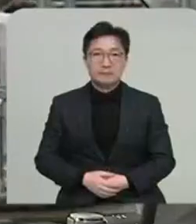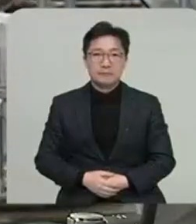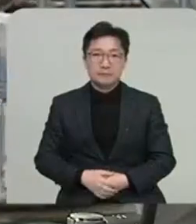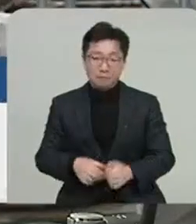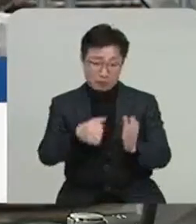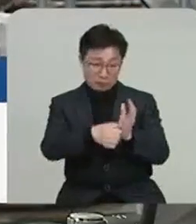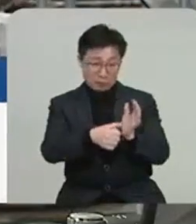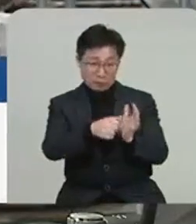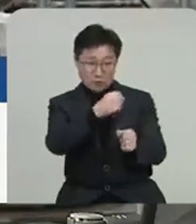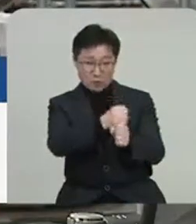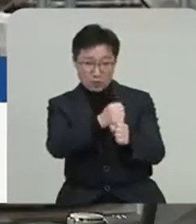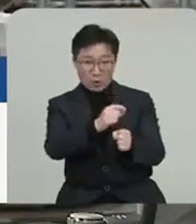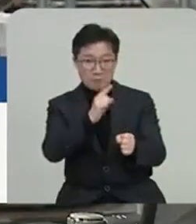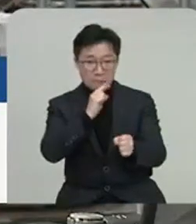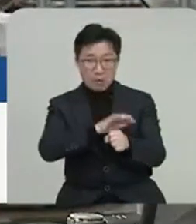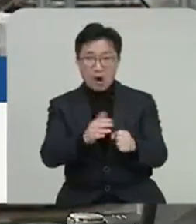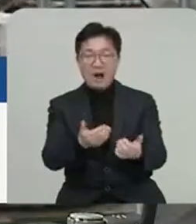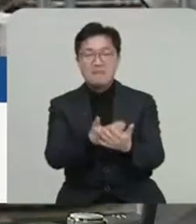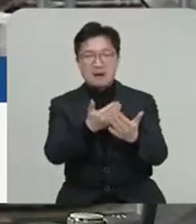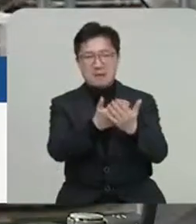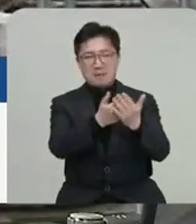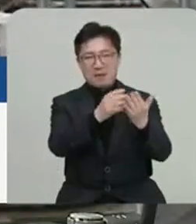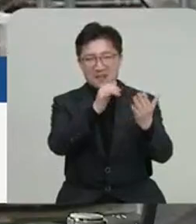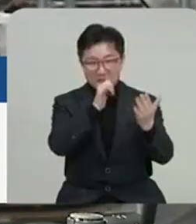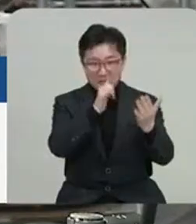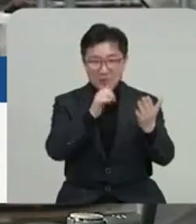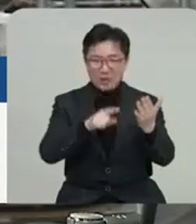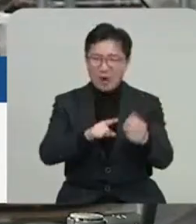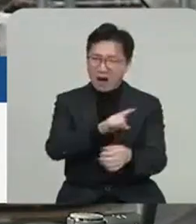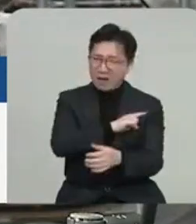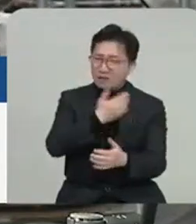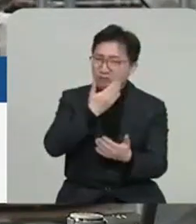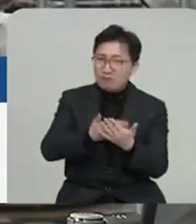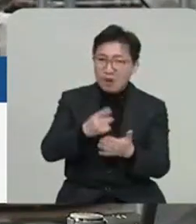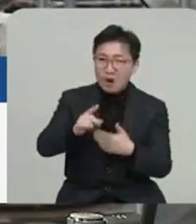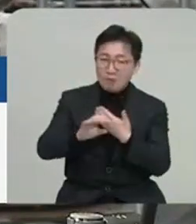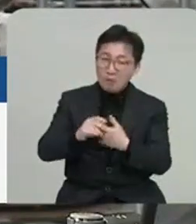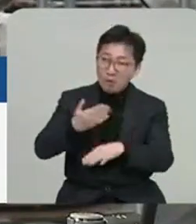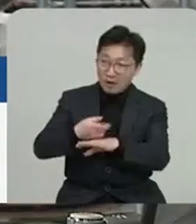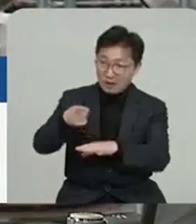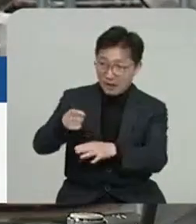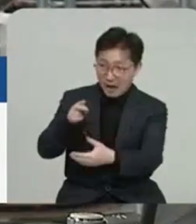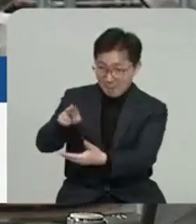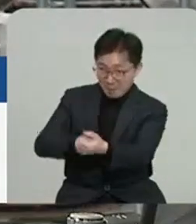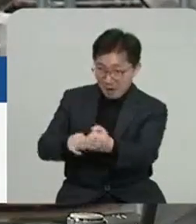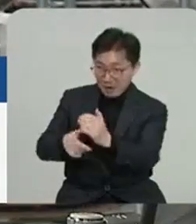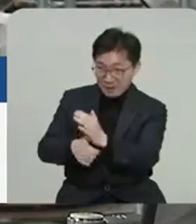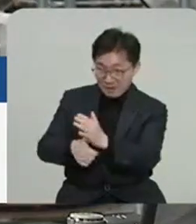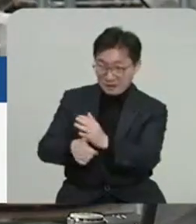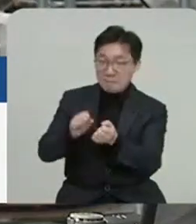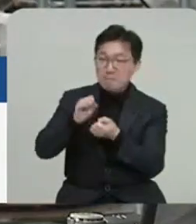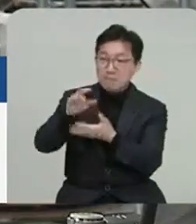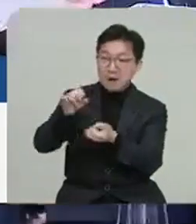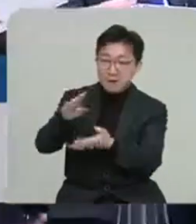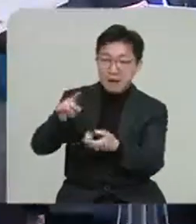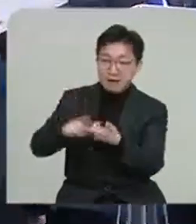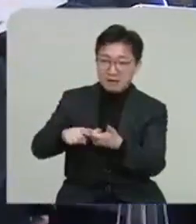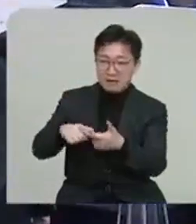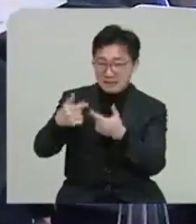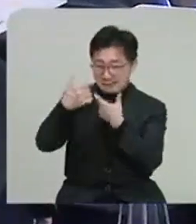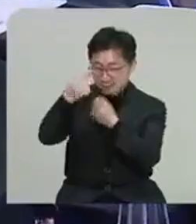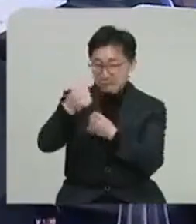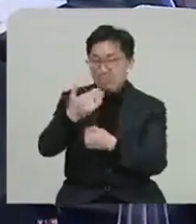품질 부분도 상당히 많이 좋아졌고요. 그리고 무엇보다도 업체 이제 납기 준수를 할 수 있다는 점이 가장 크게 개선되었습니다.